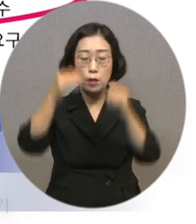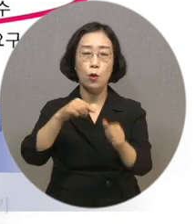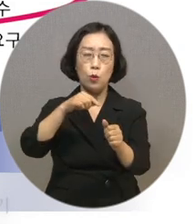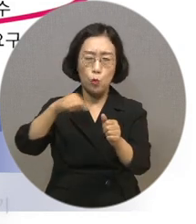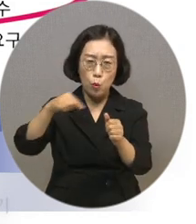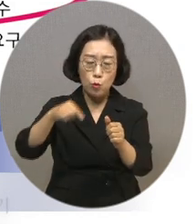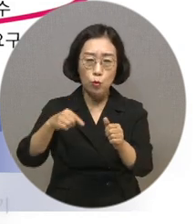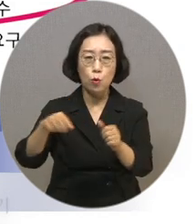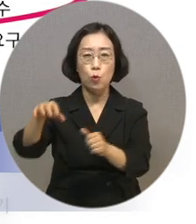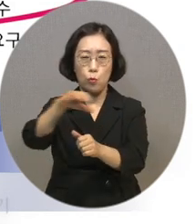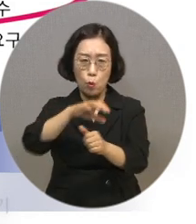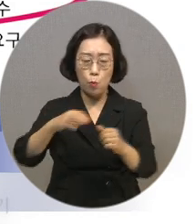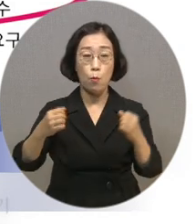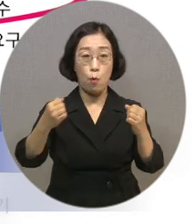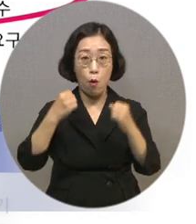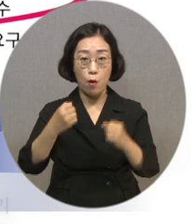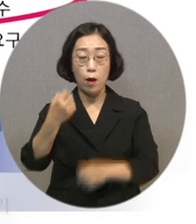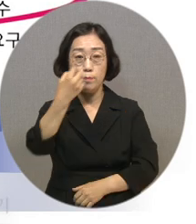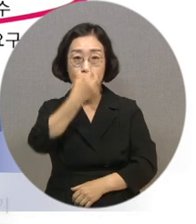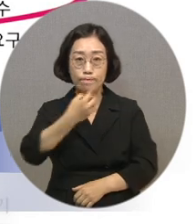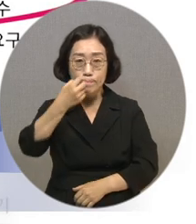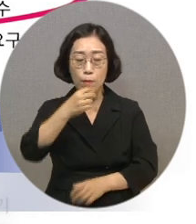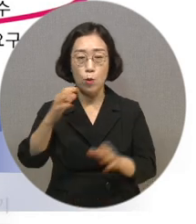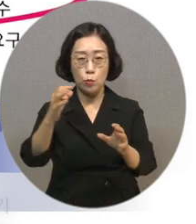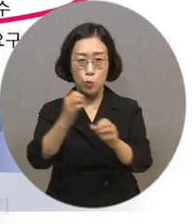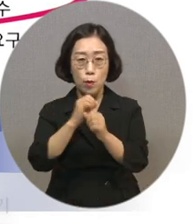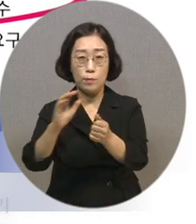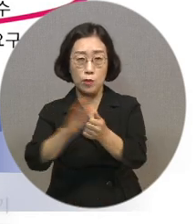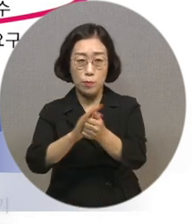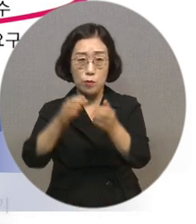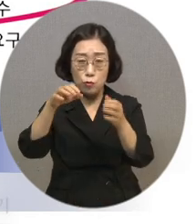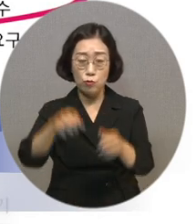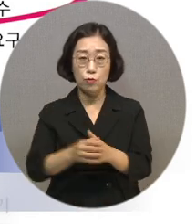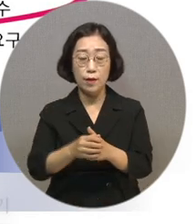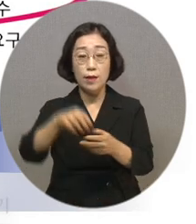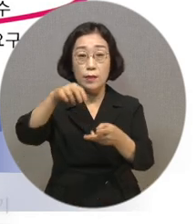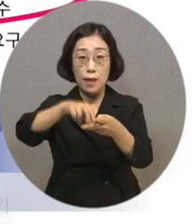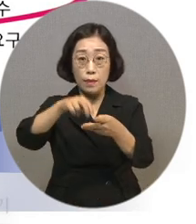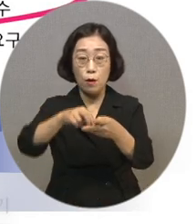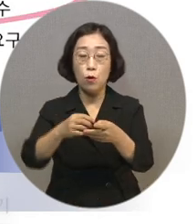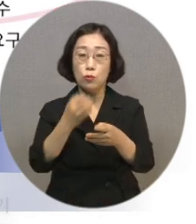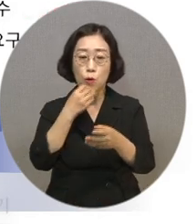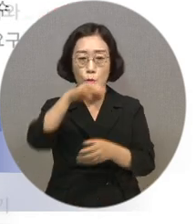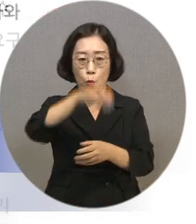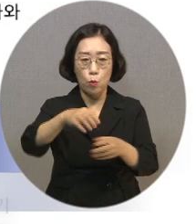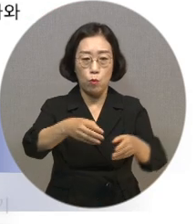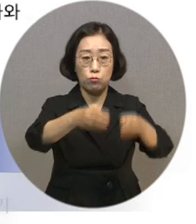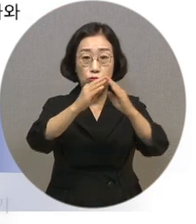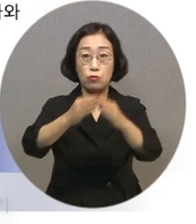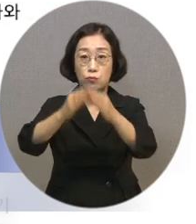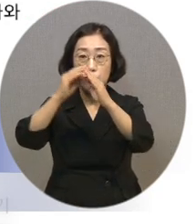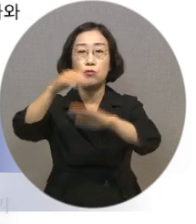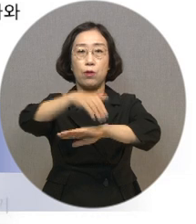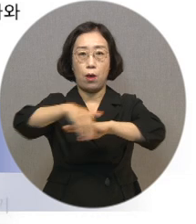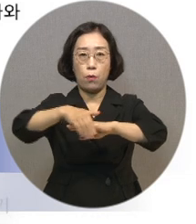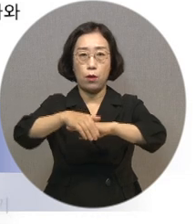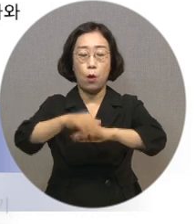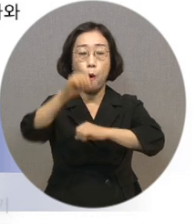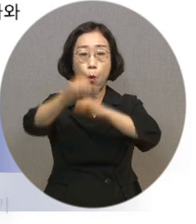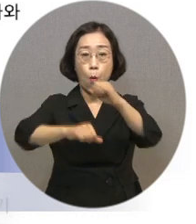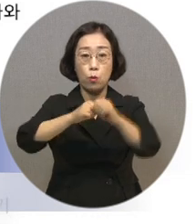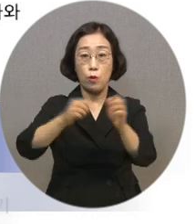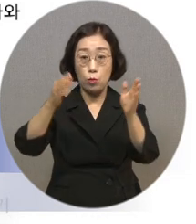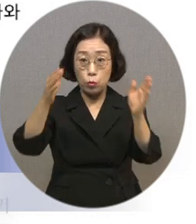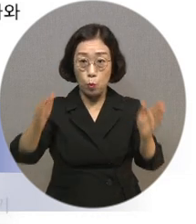돌봄 건강 등이 종합 서비스를 제공하 는 비전 센터가 서울에 확대 조성됩니다 서울시는 개년에